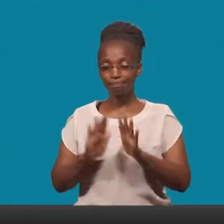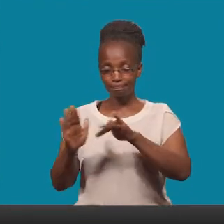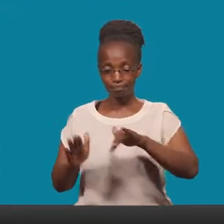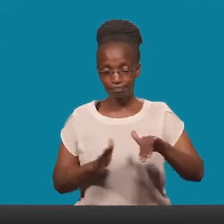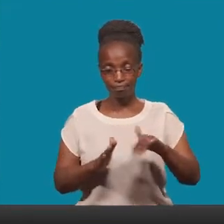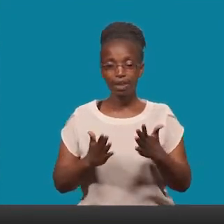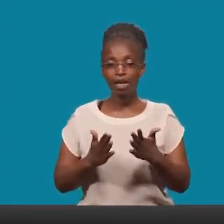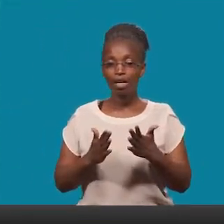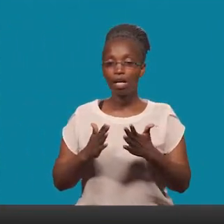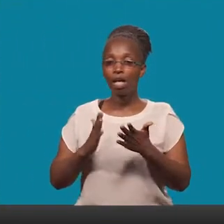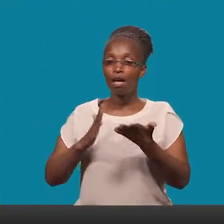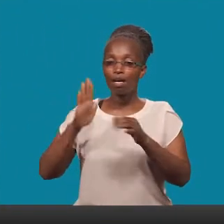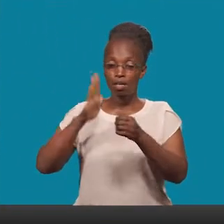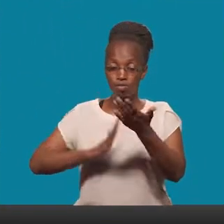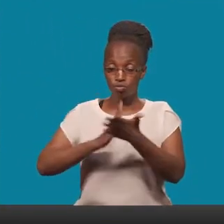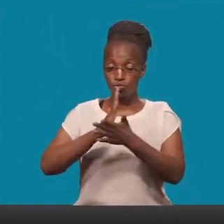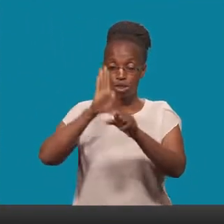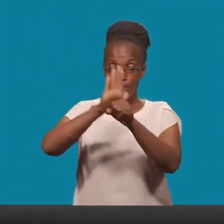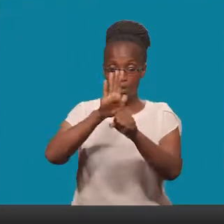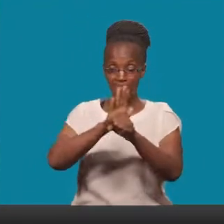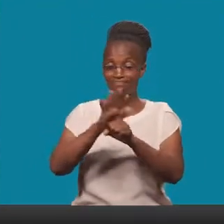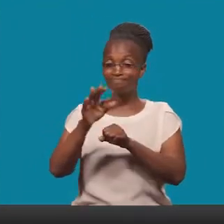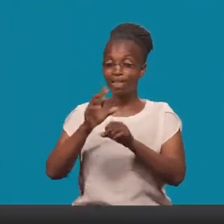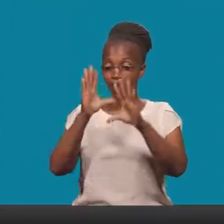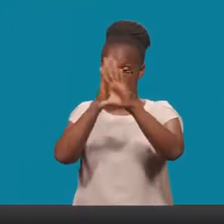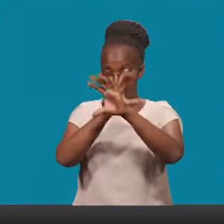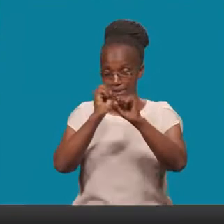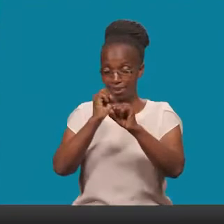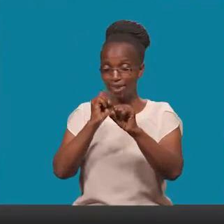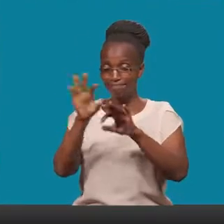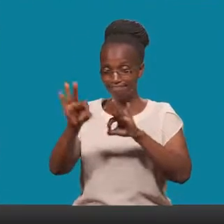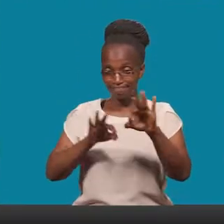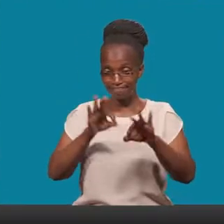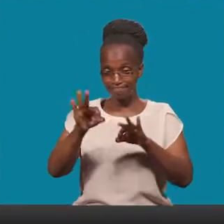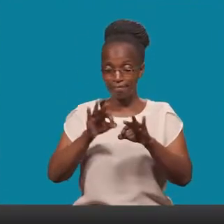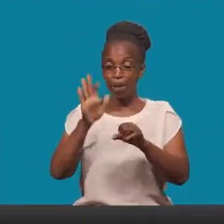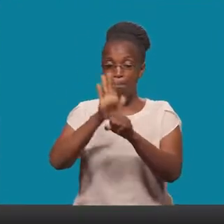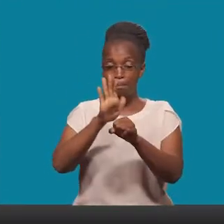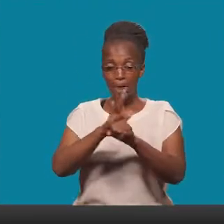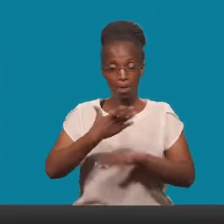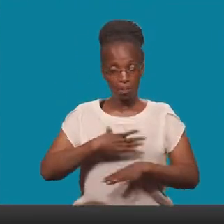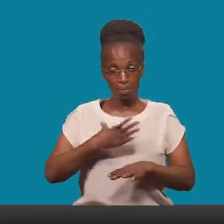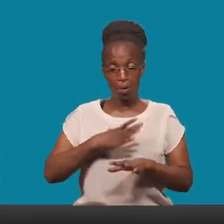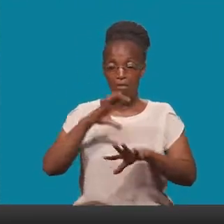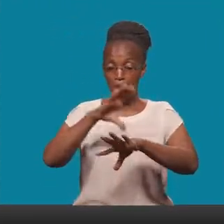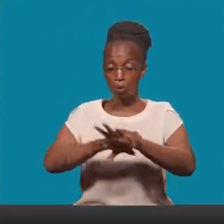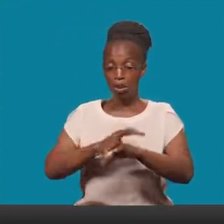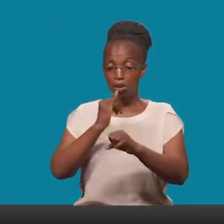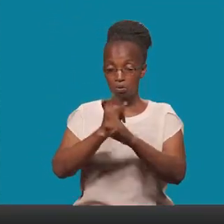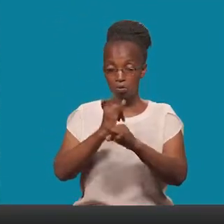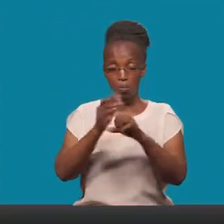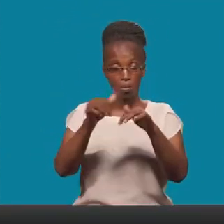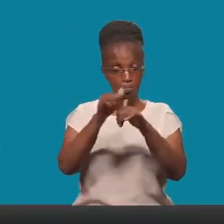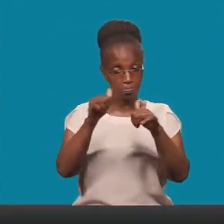roads. Na kule kando na huduma kufikia wengi, Rais ameeleza kuwa Wakenya wengi wamepata kazi